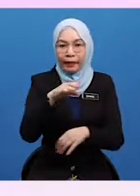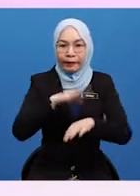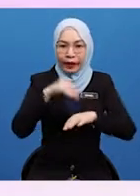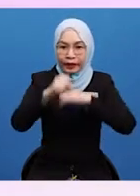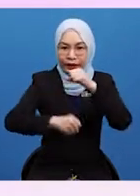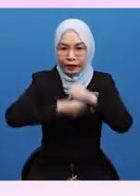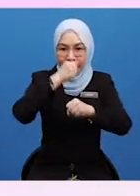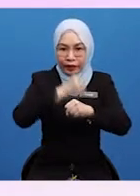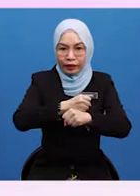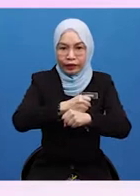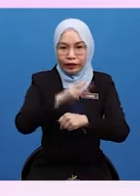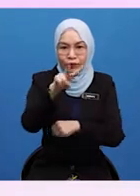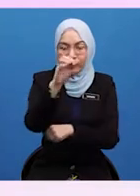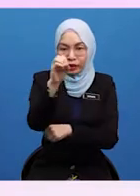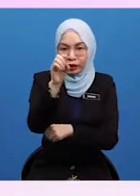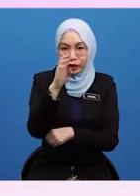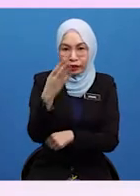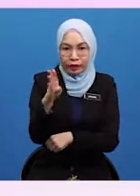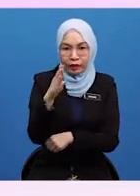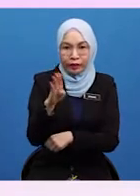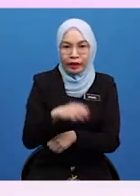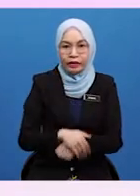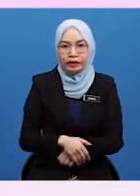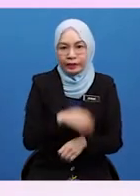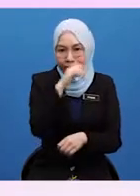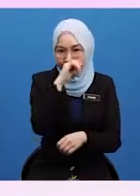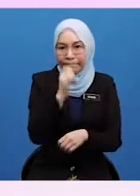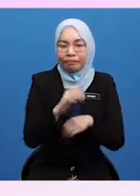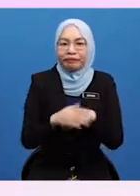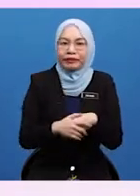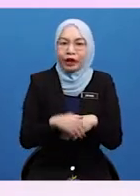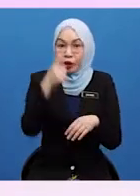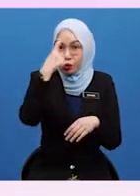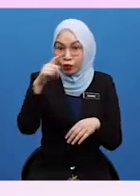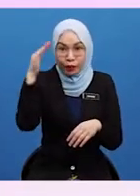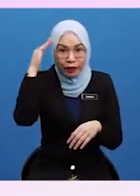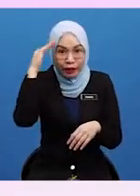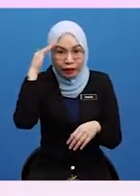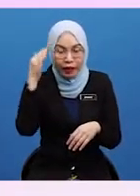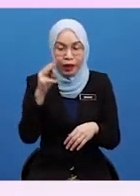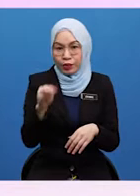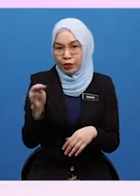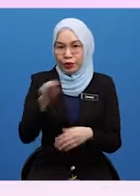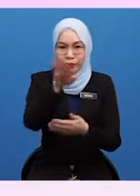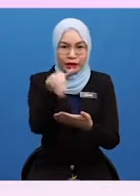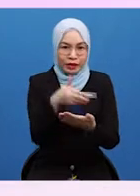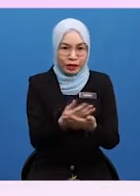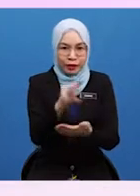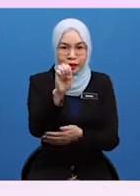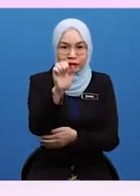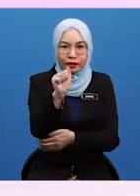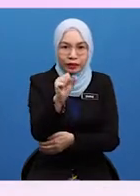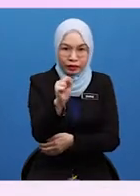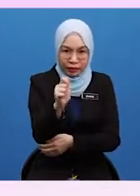besar eh 12september untuk pengetahuan murid-murid semua bisa ini